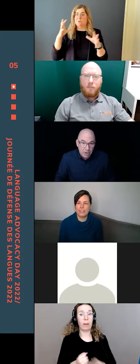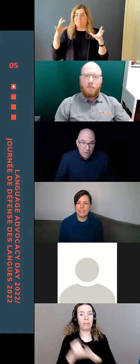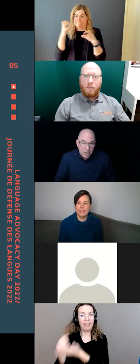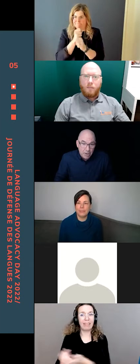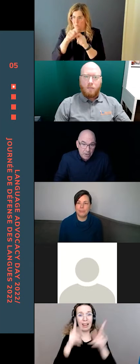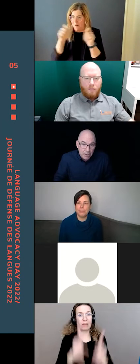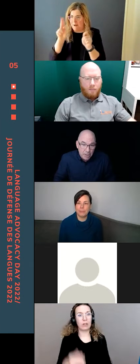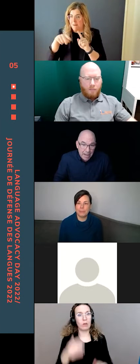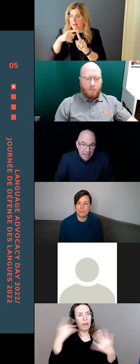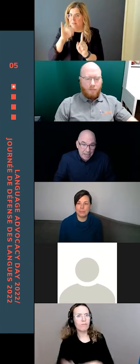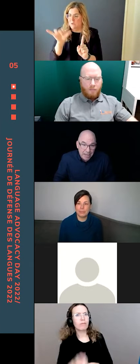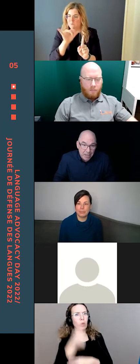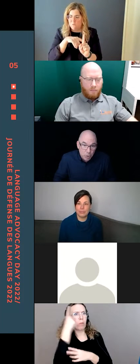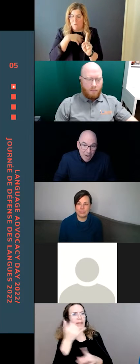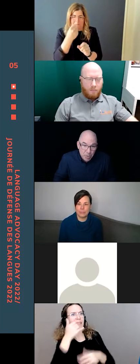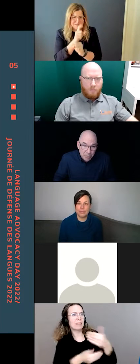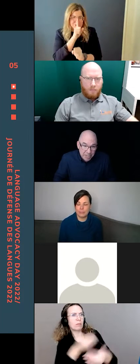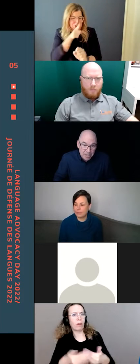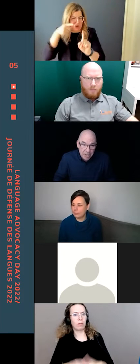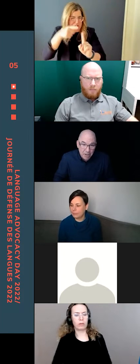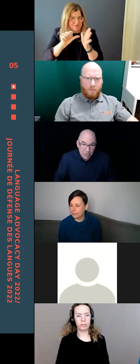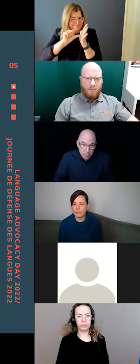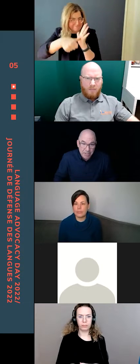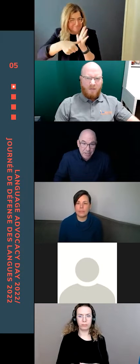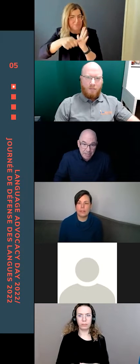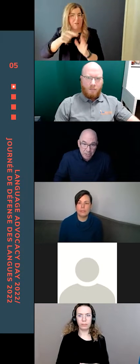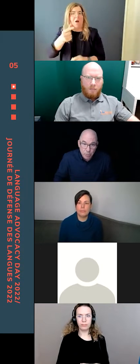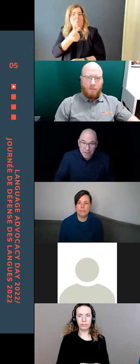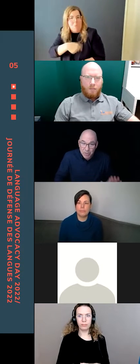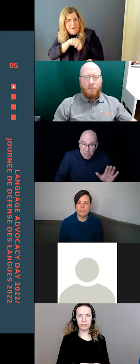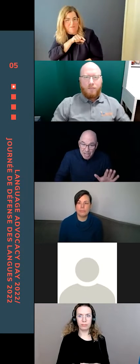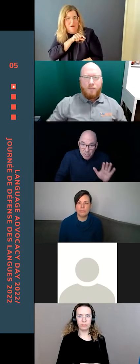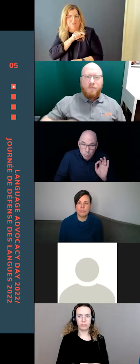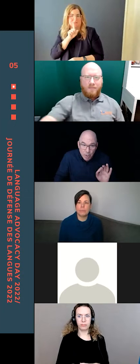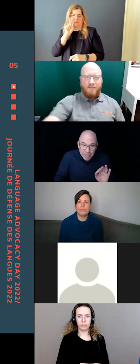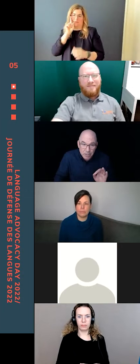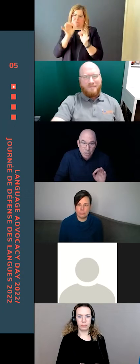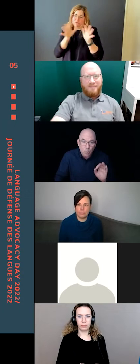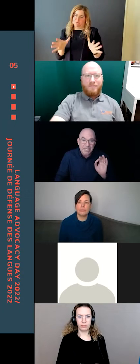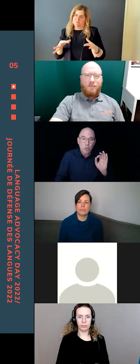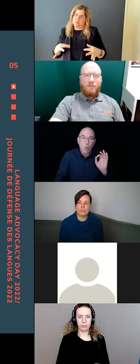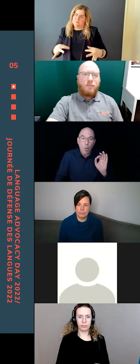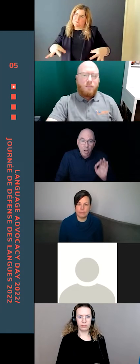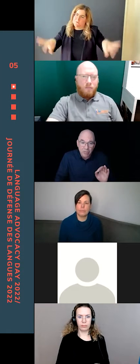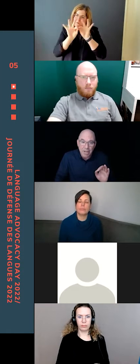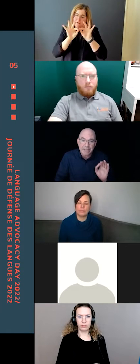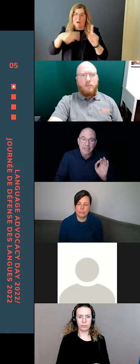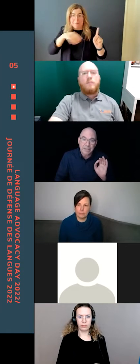de façon à pouvoir aider cet individu à bien comprendre ce qui est dit. Et un